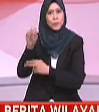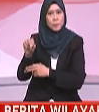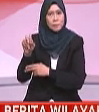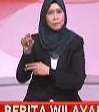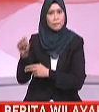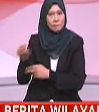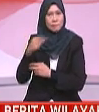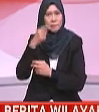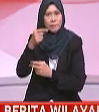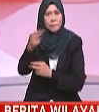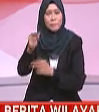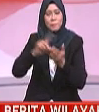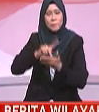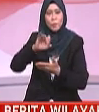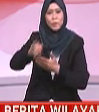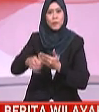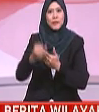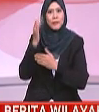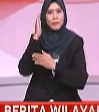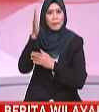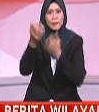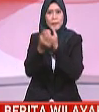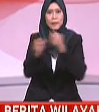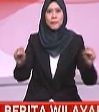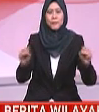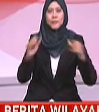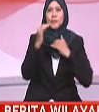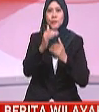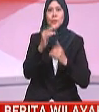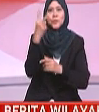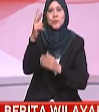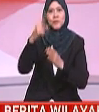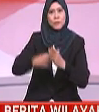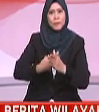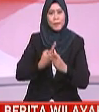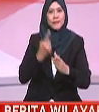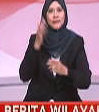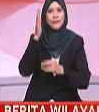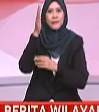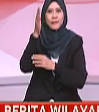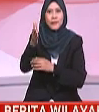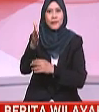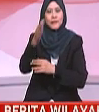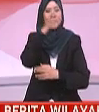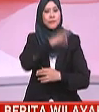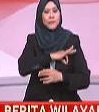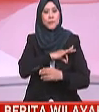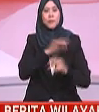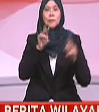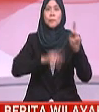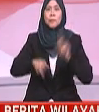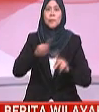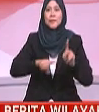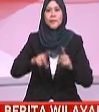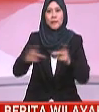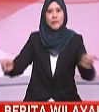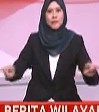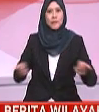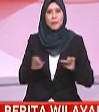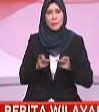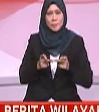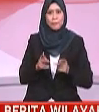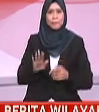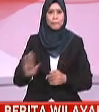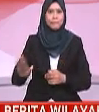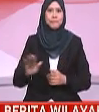Duat Jubin, projek tersebut yang dijangka siap dalam tempoh 12 bulan akan memanfaatkan penduduk di kawasan